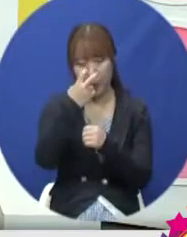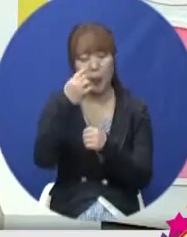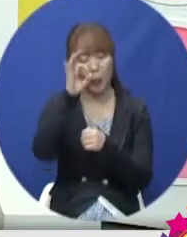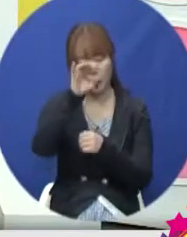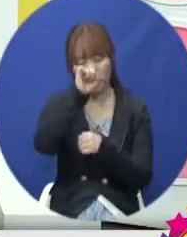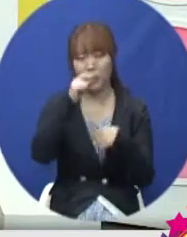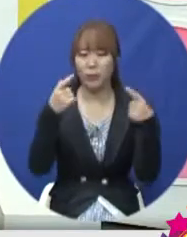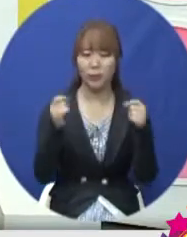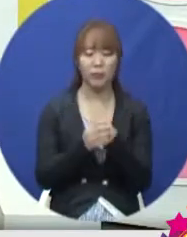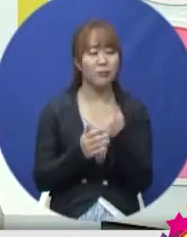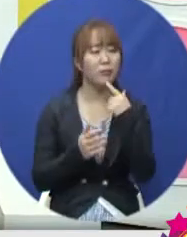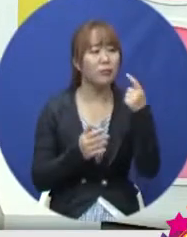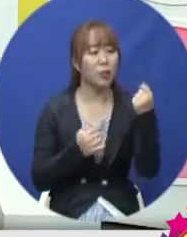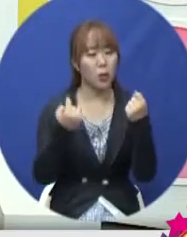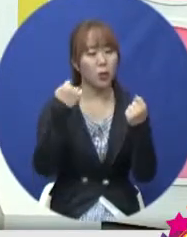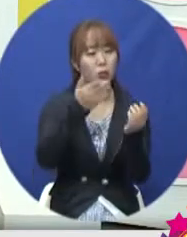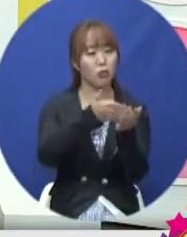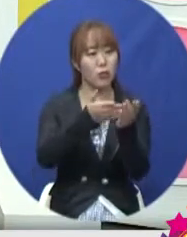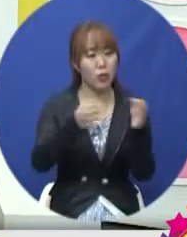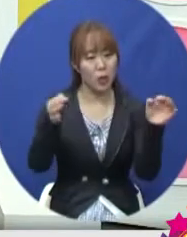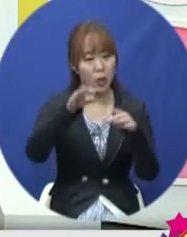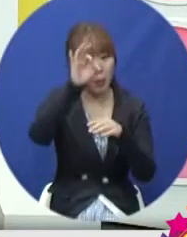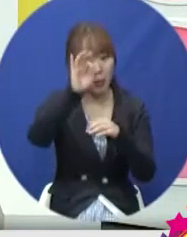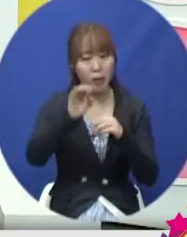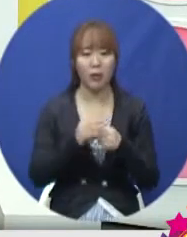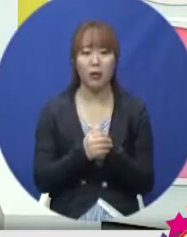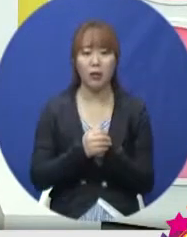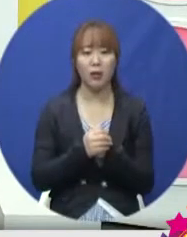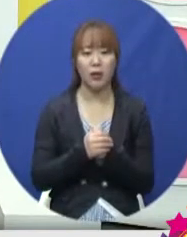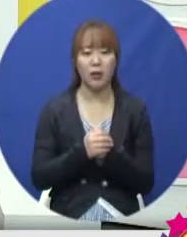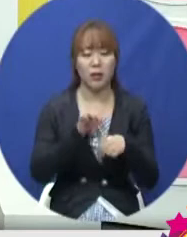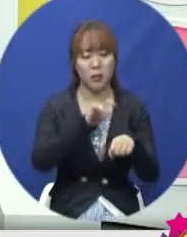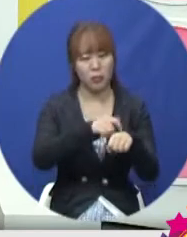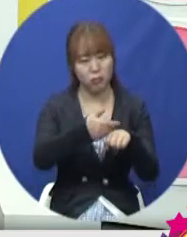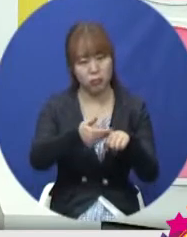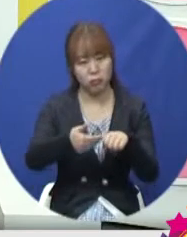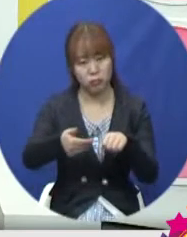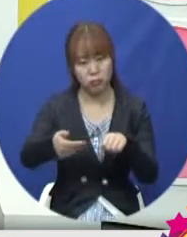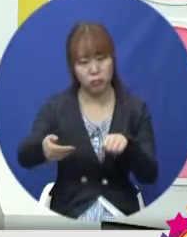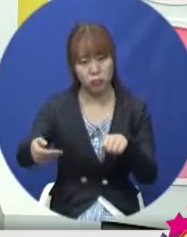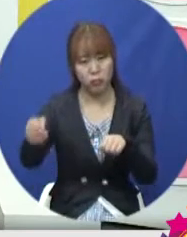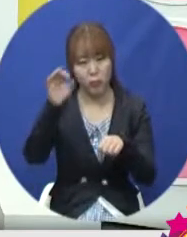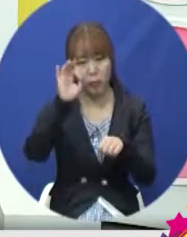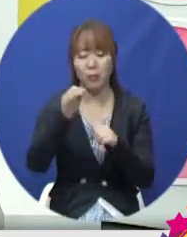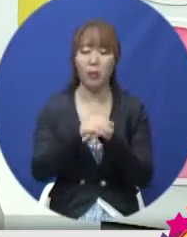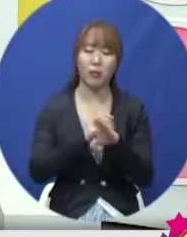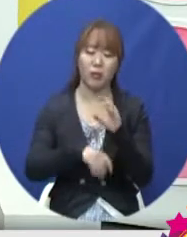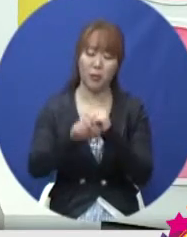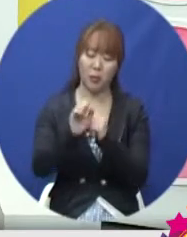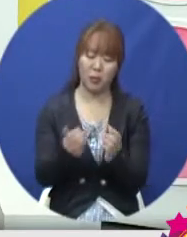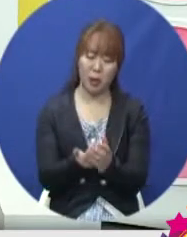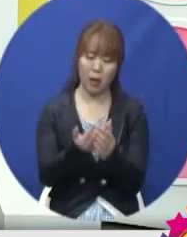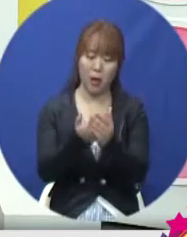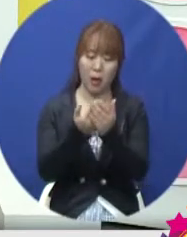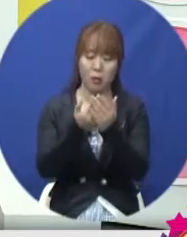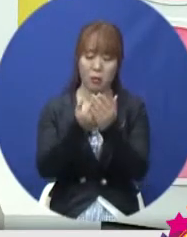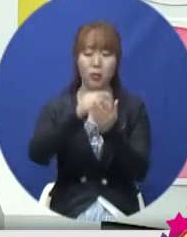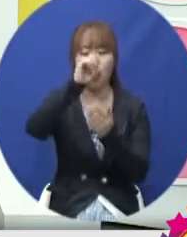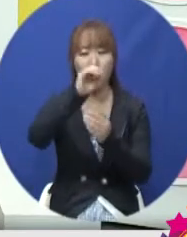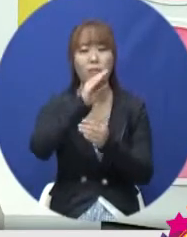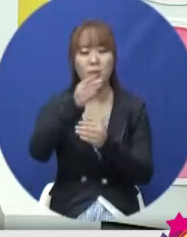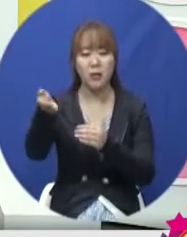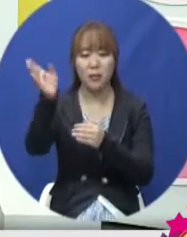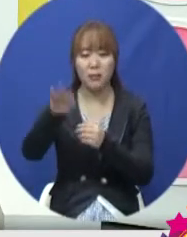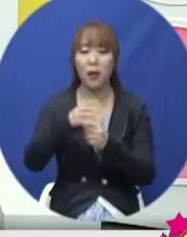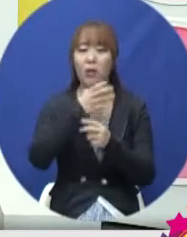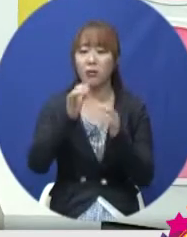싶습니다. 맞습니다. 어제 뉴스에서 저도 잠깐 보니까는요. 갈수록 뭔가 이게 발전되고 발달은 되는데. 네.